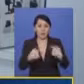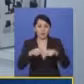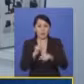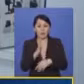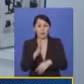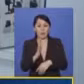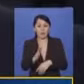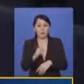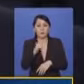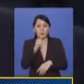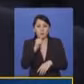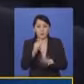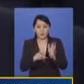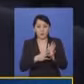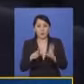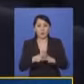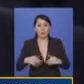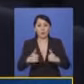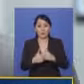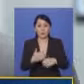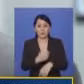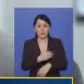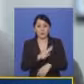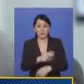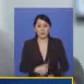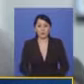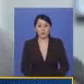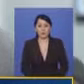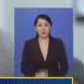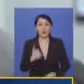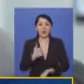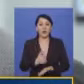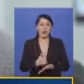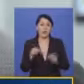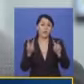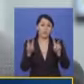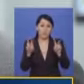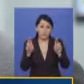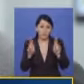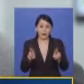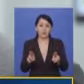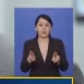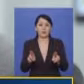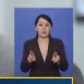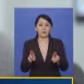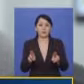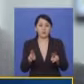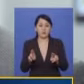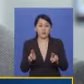байқауда бақ сынауға 9 отбасы ниет білдірді. Енді негізгі бір критерийлердің бірі белгілі